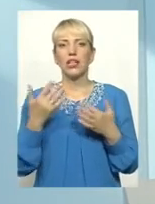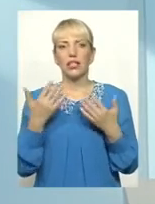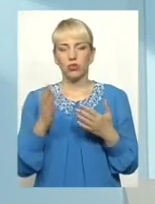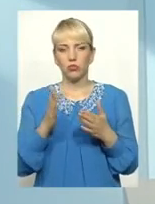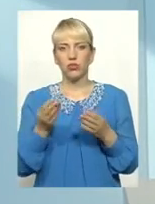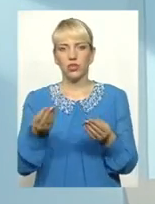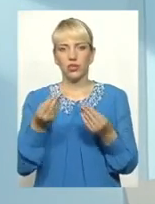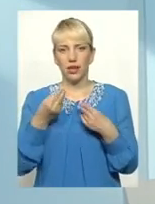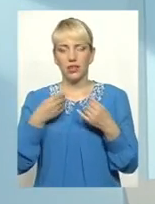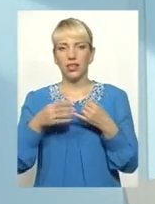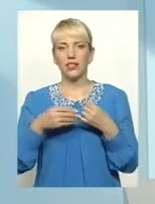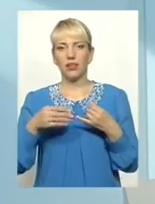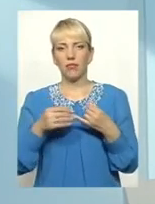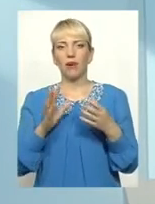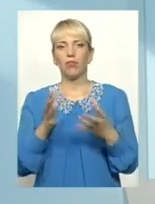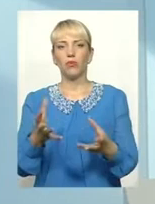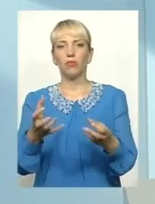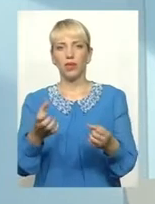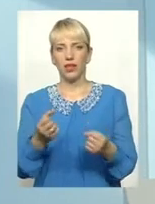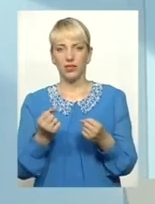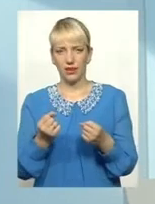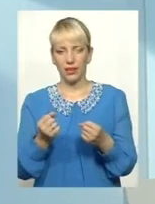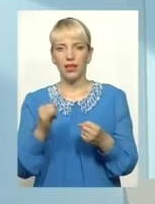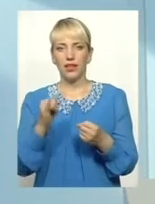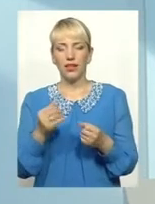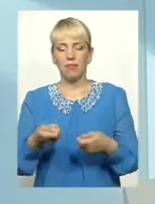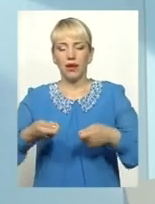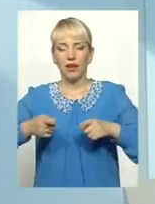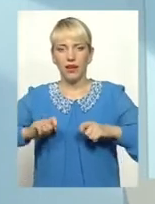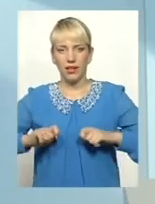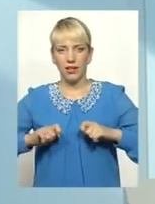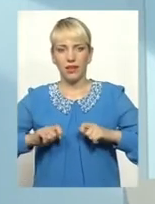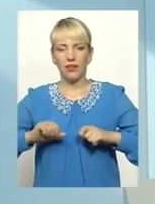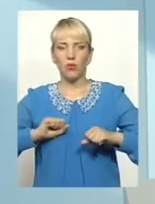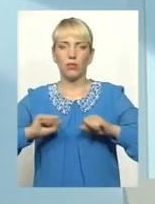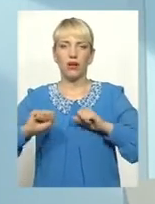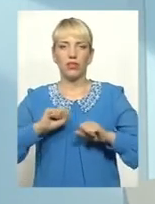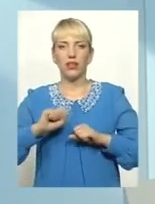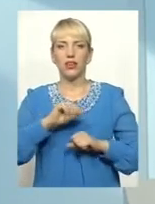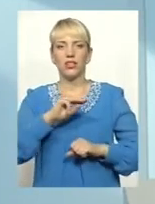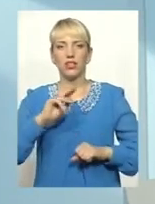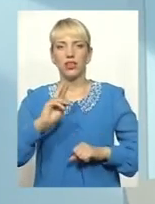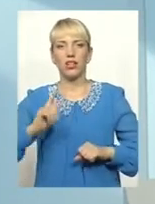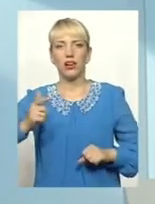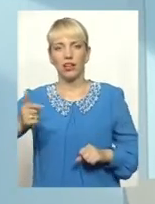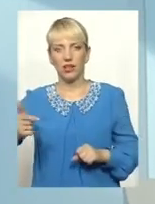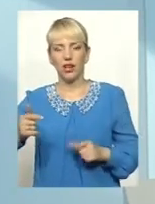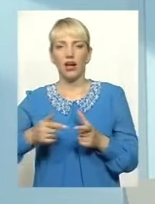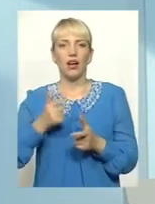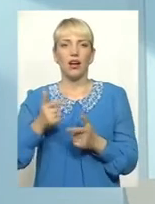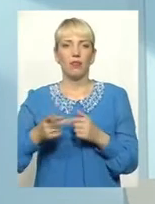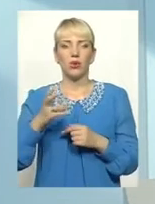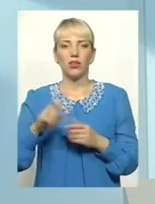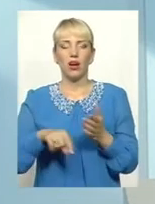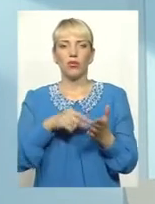земельна ділянка буде прийнята і буде передана нам або в управління житлово-комунального господарства, або на